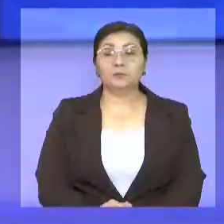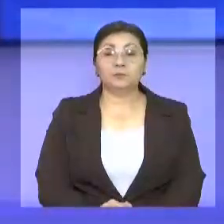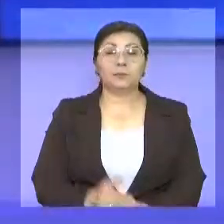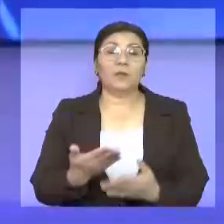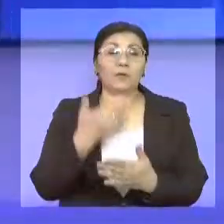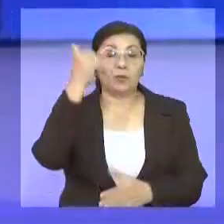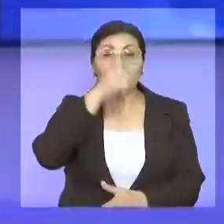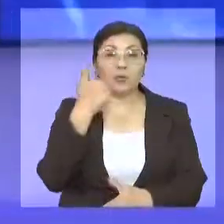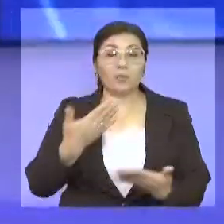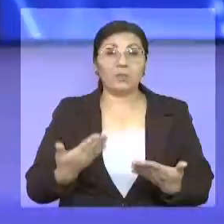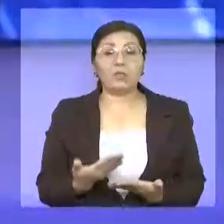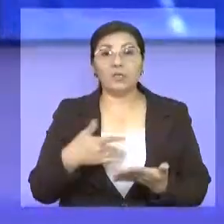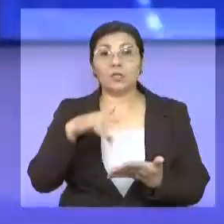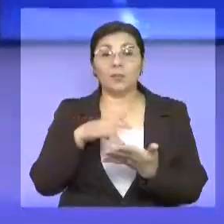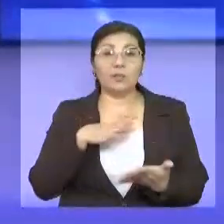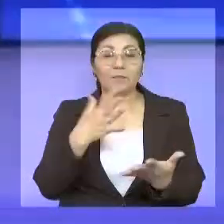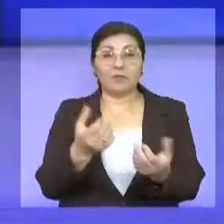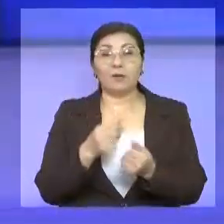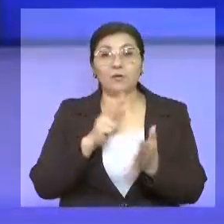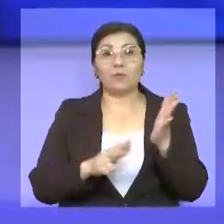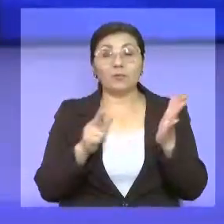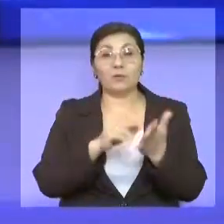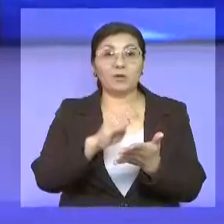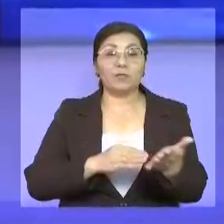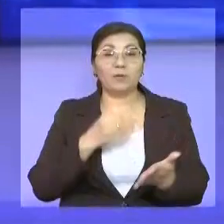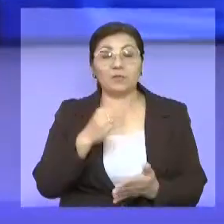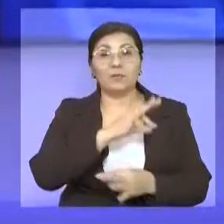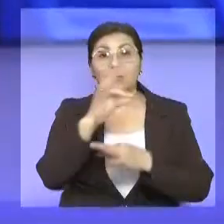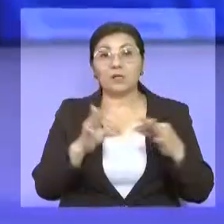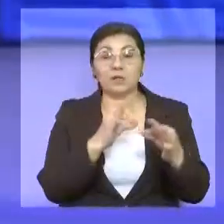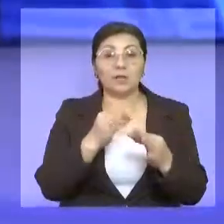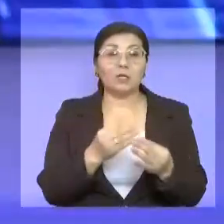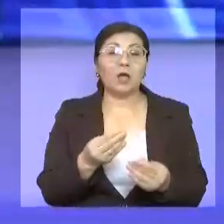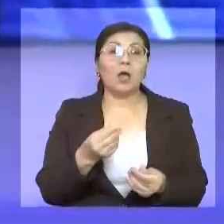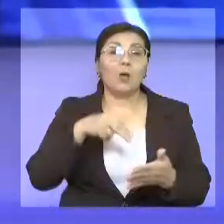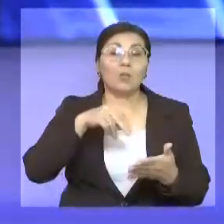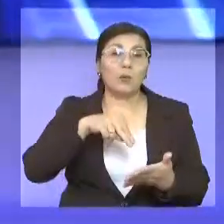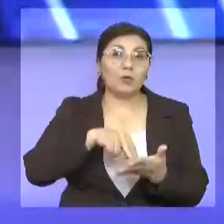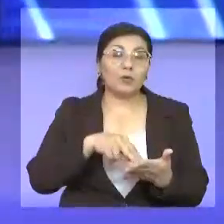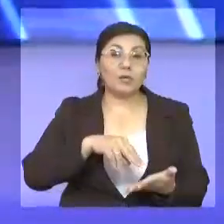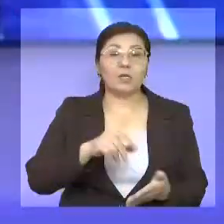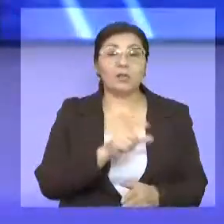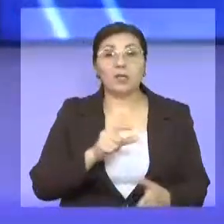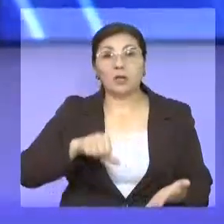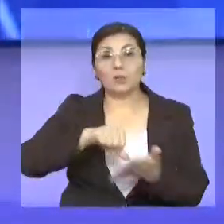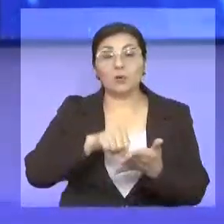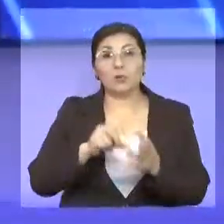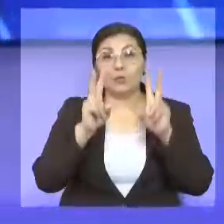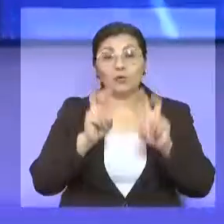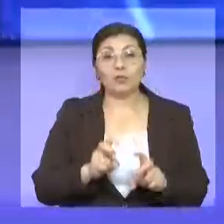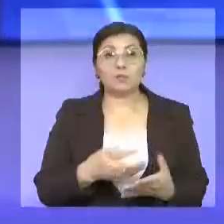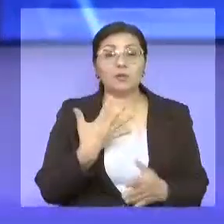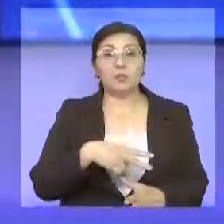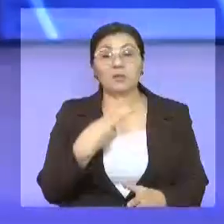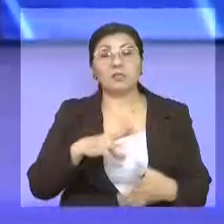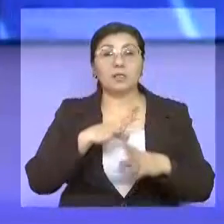в прошлом году от жителей города было принято 88 заявок в рамках проекта бюджет народного участия из них 52 дошли до стадии голосования